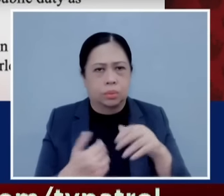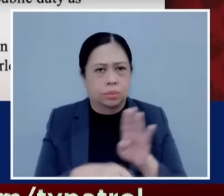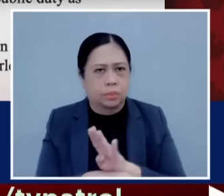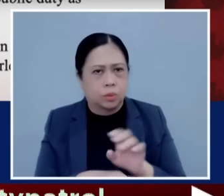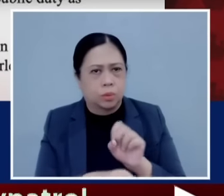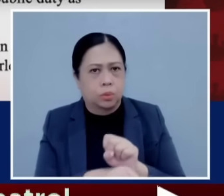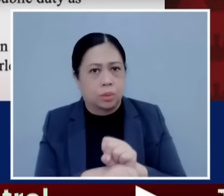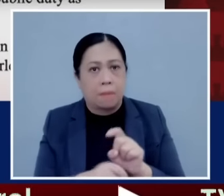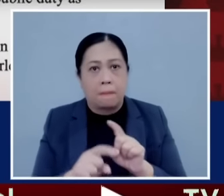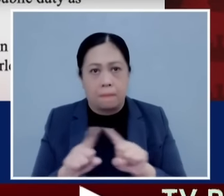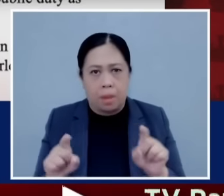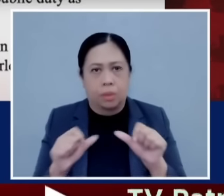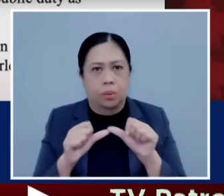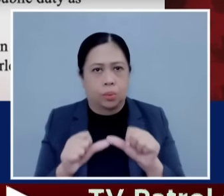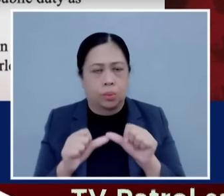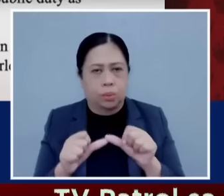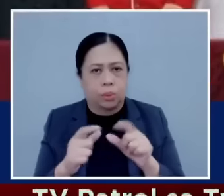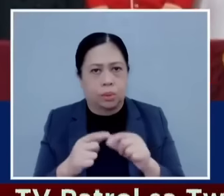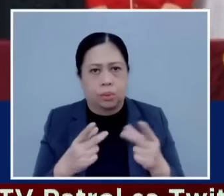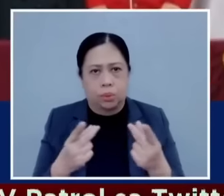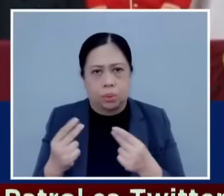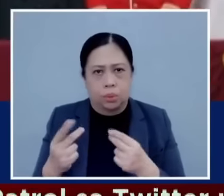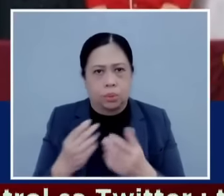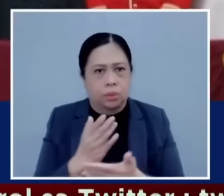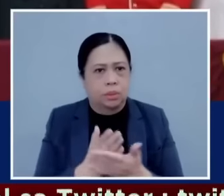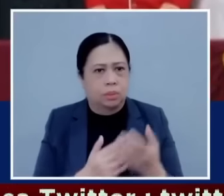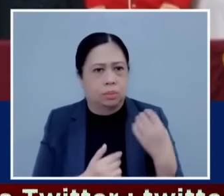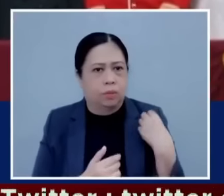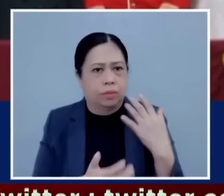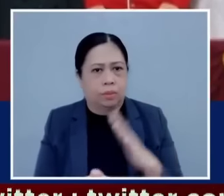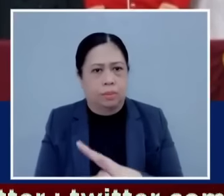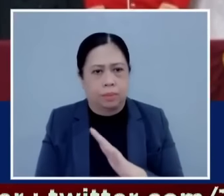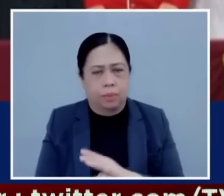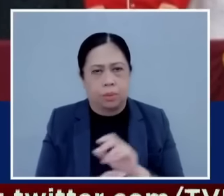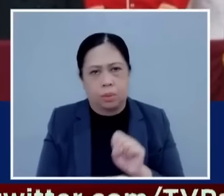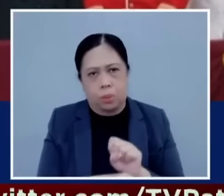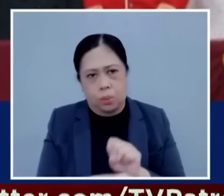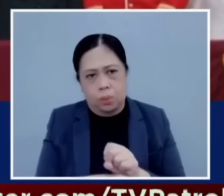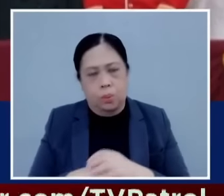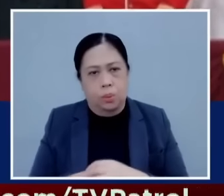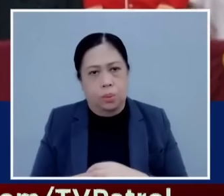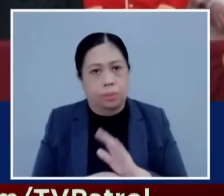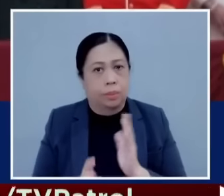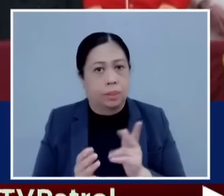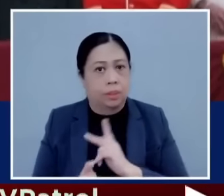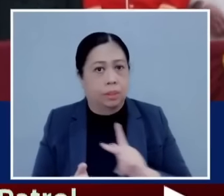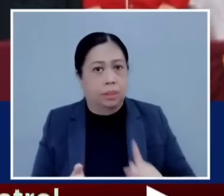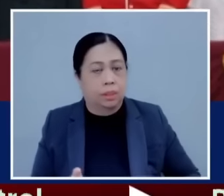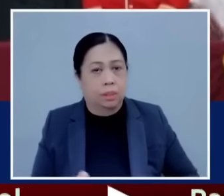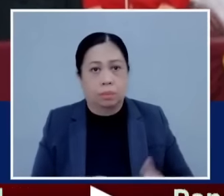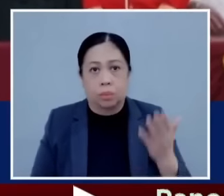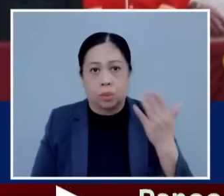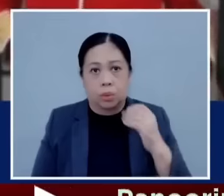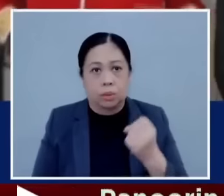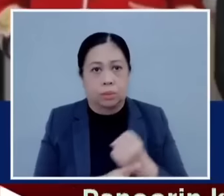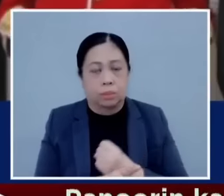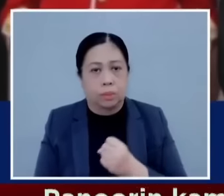pero patuloy pa rin anyang gagawin ang ilang official paperworks. Naging hari si Charles noong